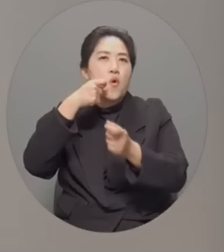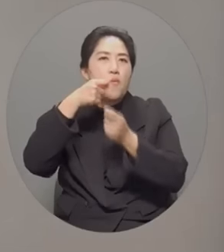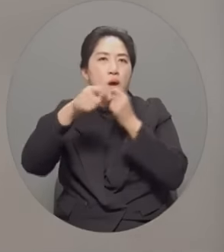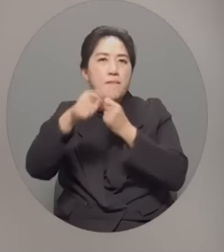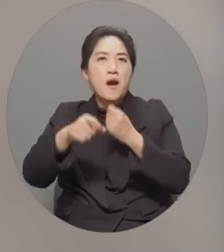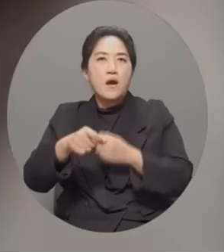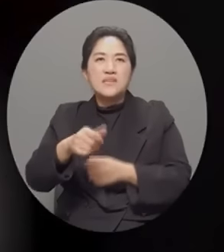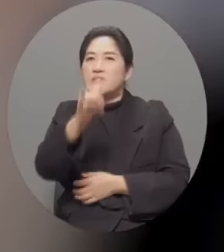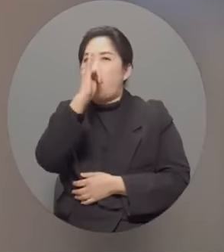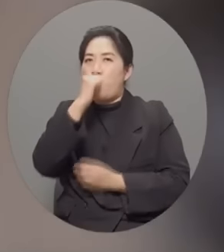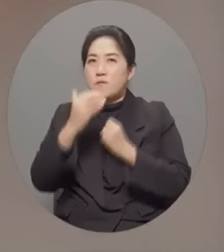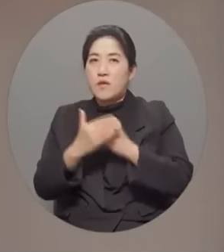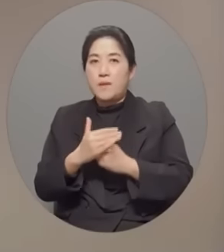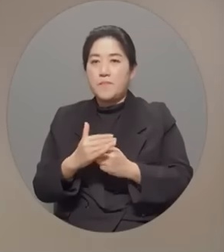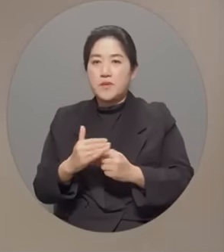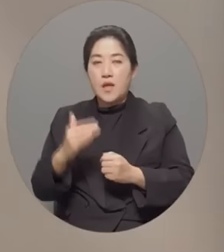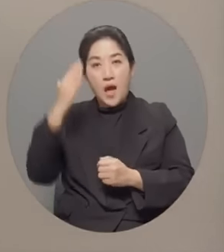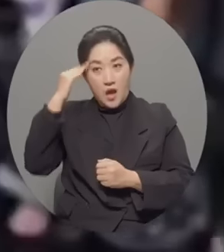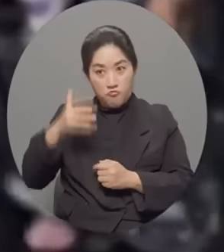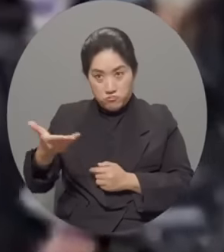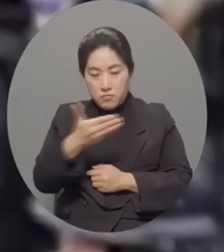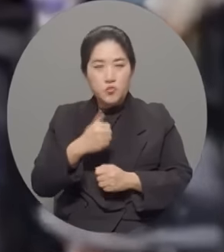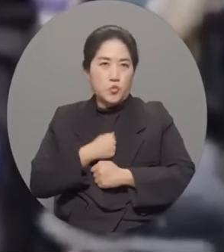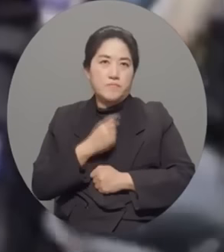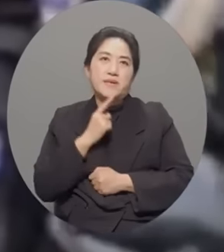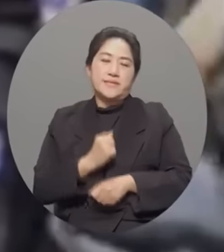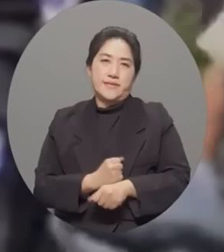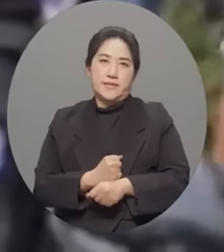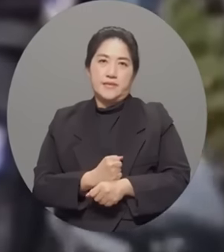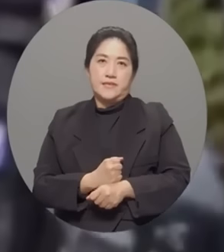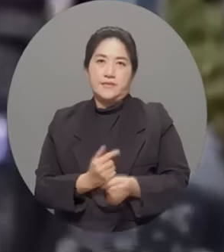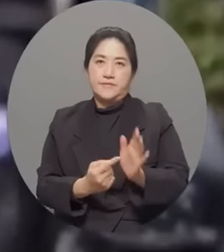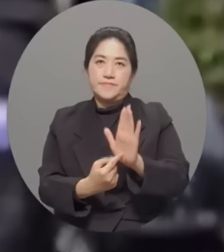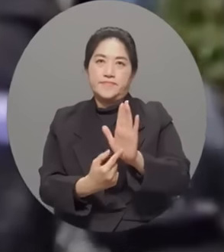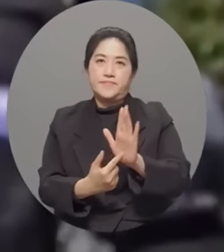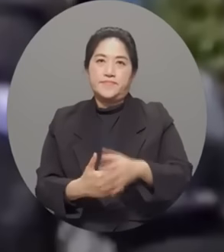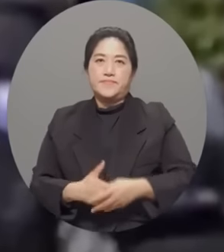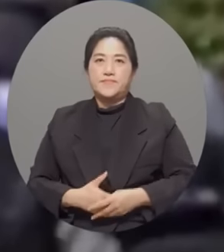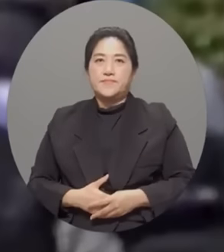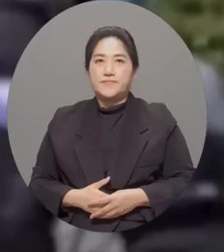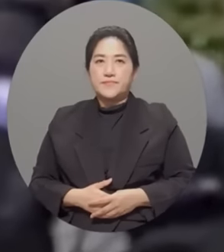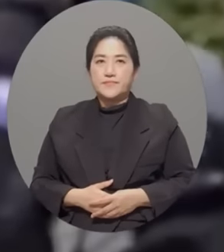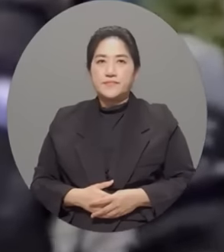확인됐다며 주의를 당부했습니다. MBC 뉴스 윤성철입니다.